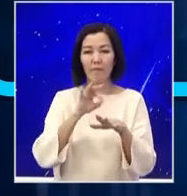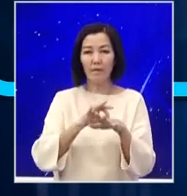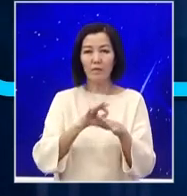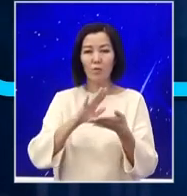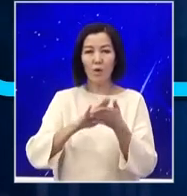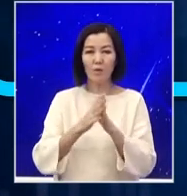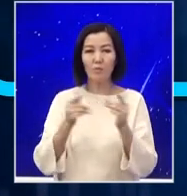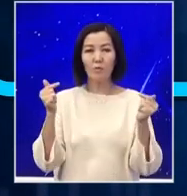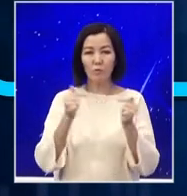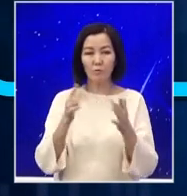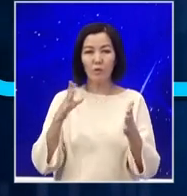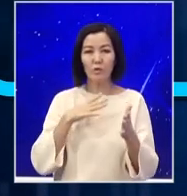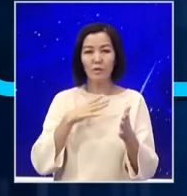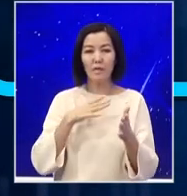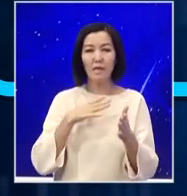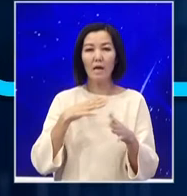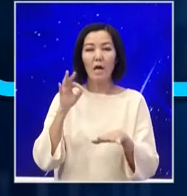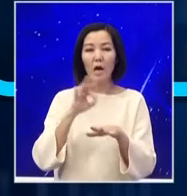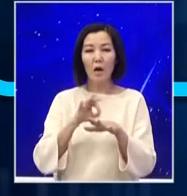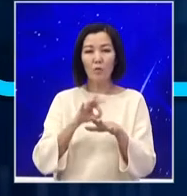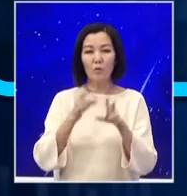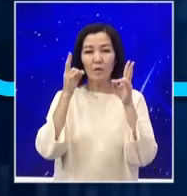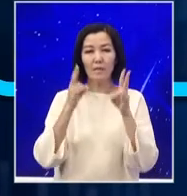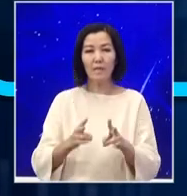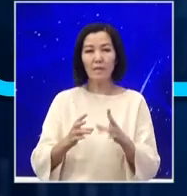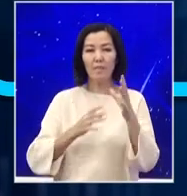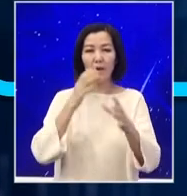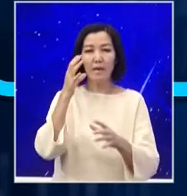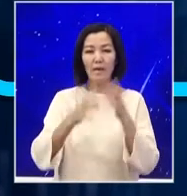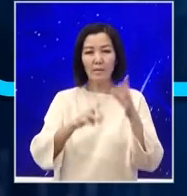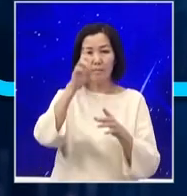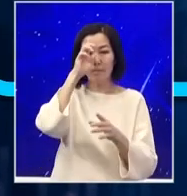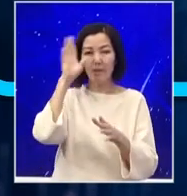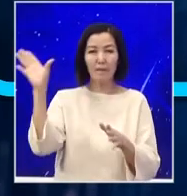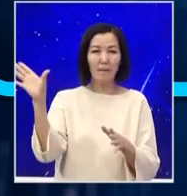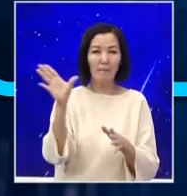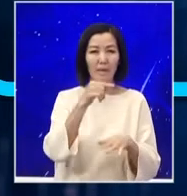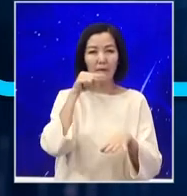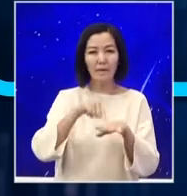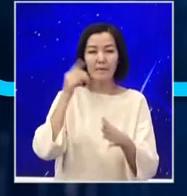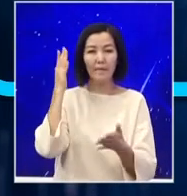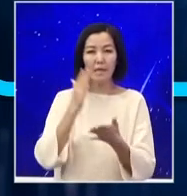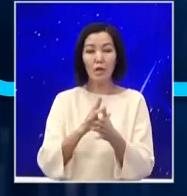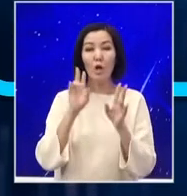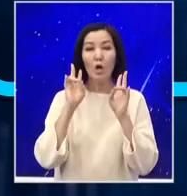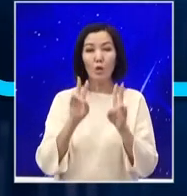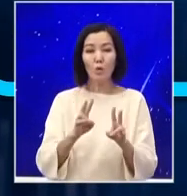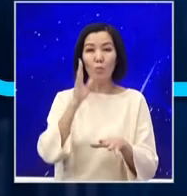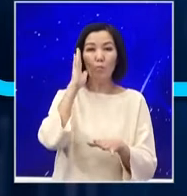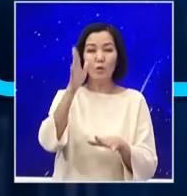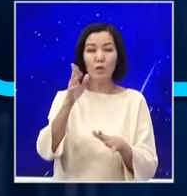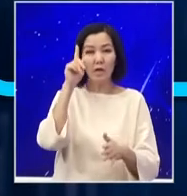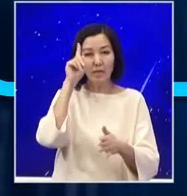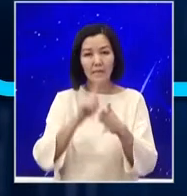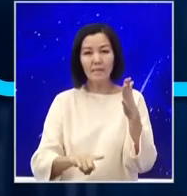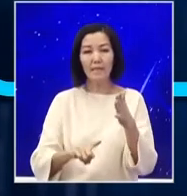уақытпен тұспа-тұс келіп қалды. Аталған дерттің зардабы жер жүзіндегі мемлекеттердің ешбірін айналып өткен жоқ. Бірақ жарқын келешекке деген сенім